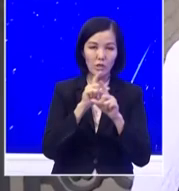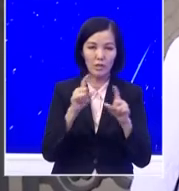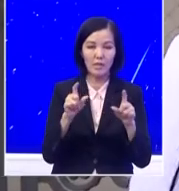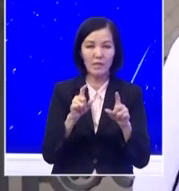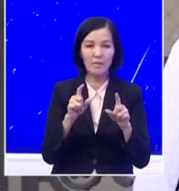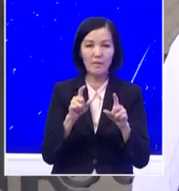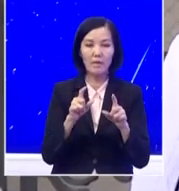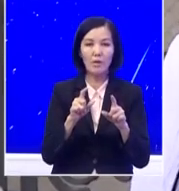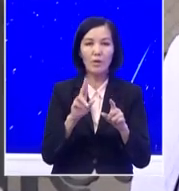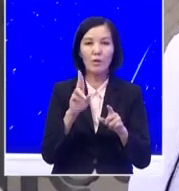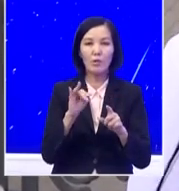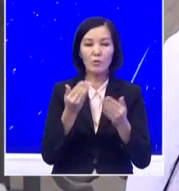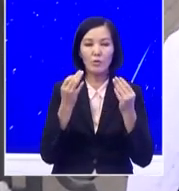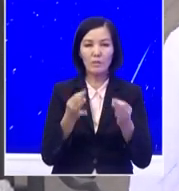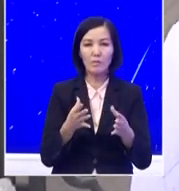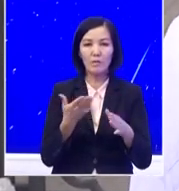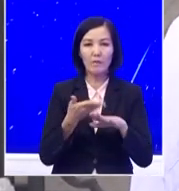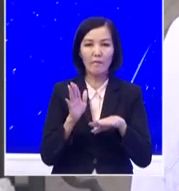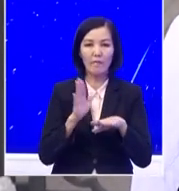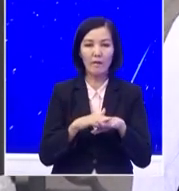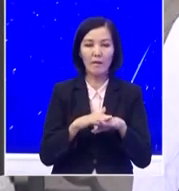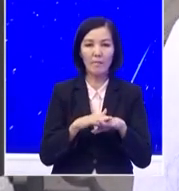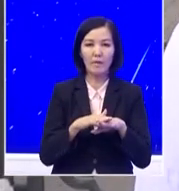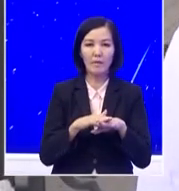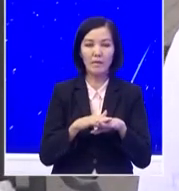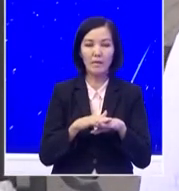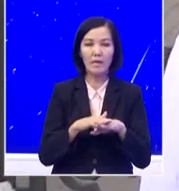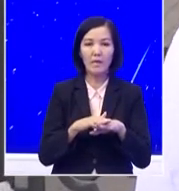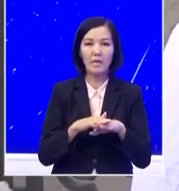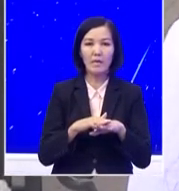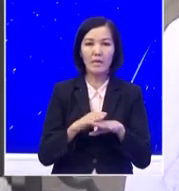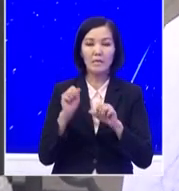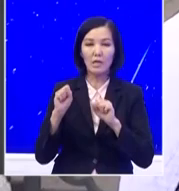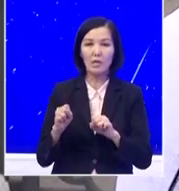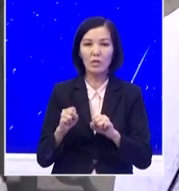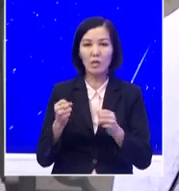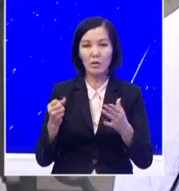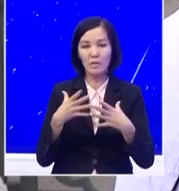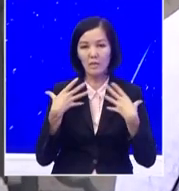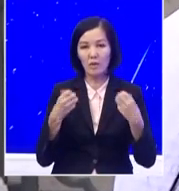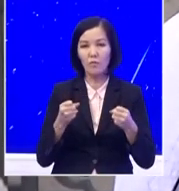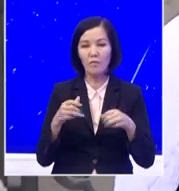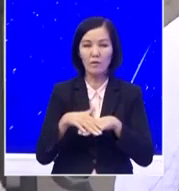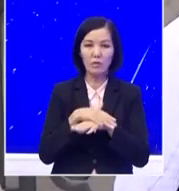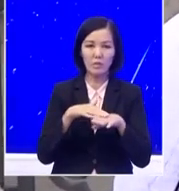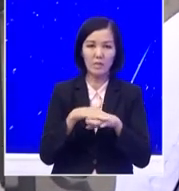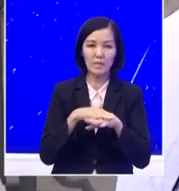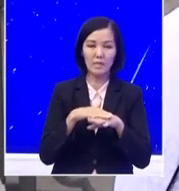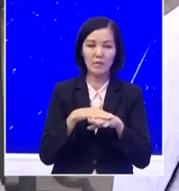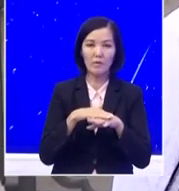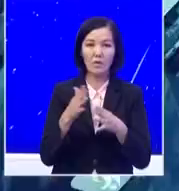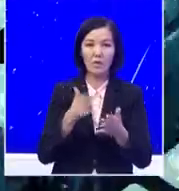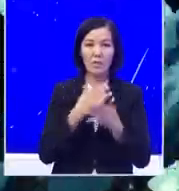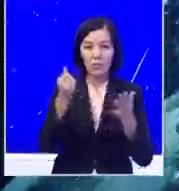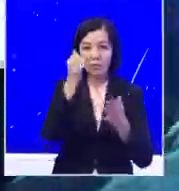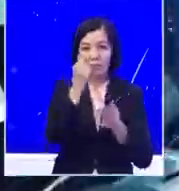Одним словом, тем, кто в это непростое время оказался в эпицентре событий и ежедневно совершает подвиг, спасая жизни людей. Спасибо им большое.